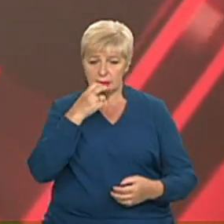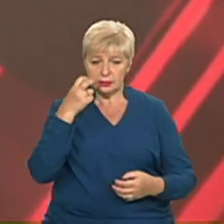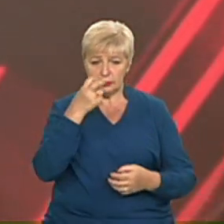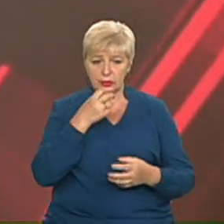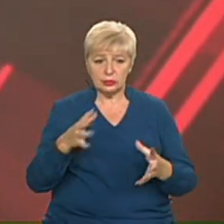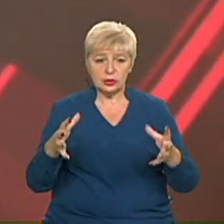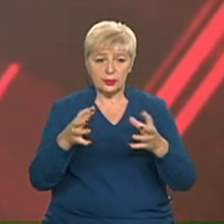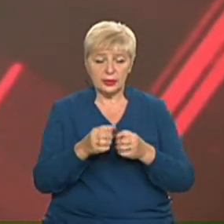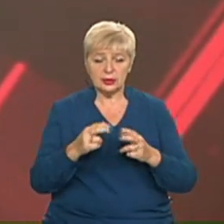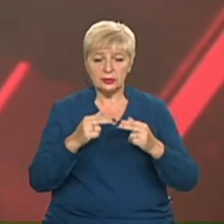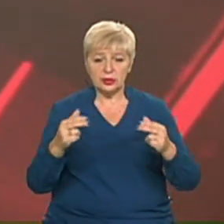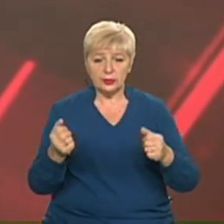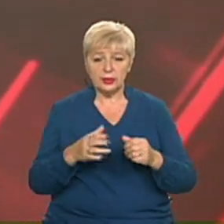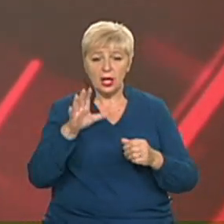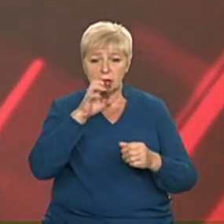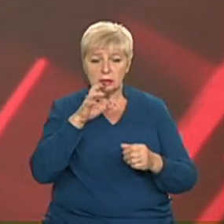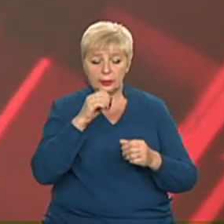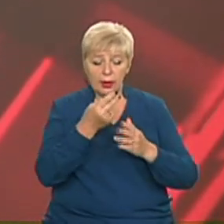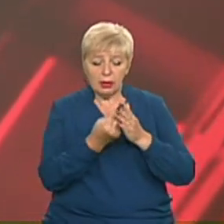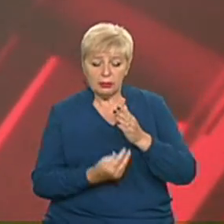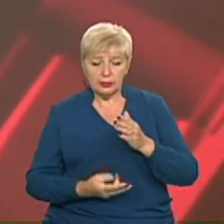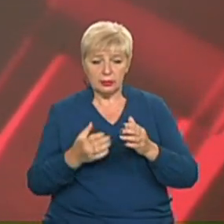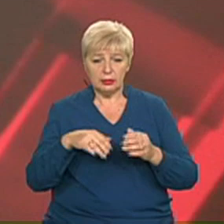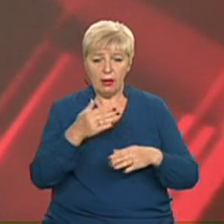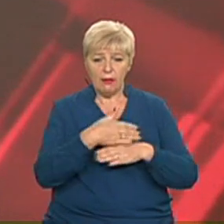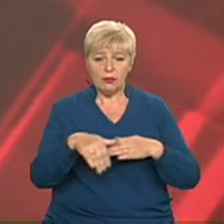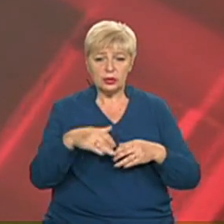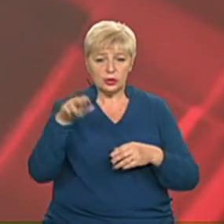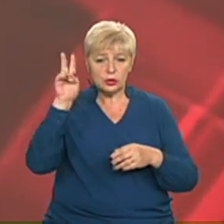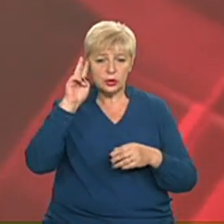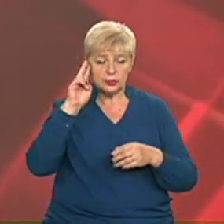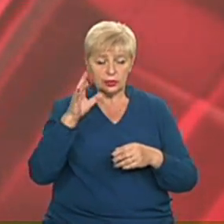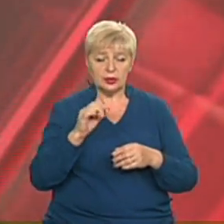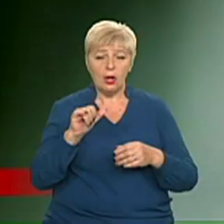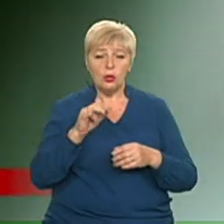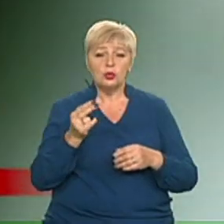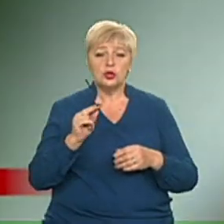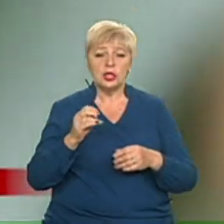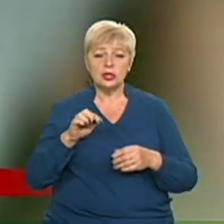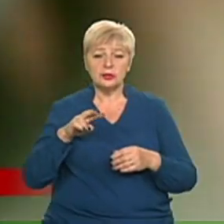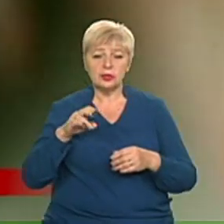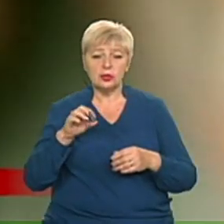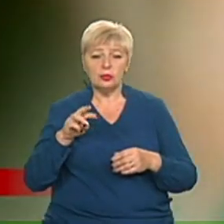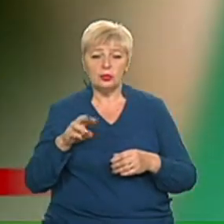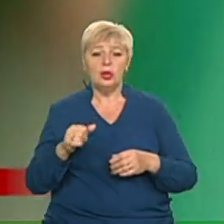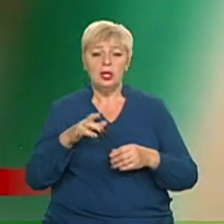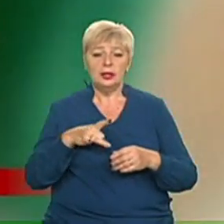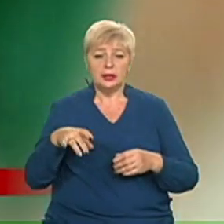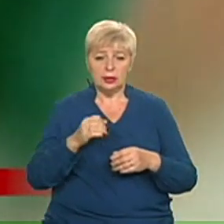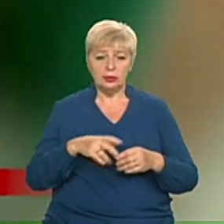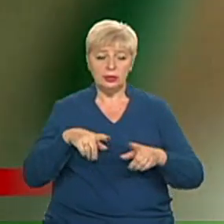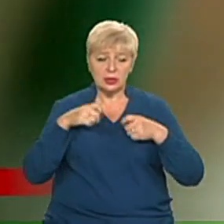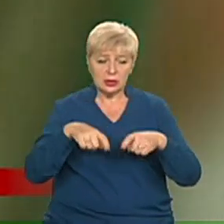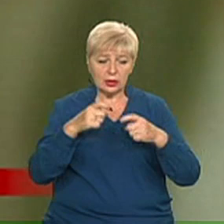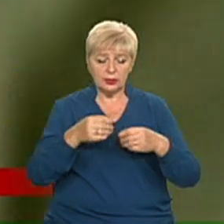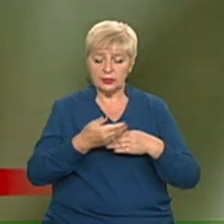Смердюча пастка. У Дніпрі собака впав до вуличної вбиральні. Сталося на вулиці Татарській у Чечерівському районі. Пес забіг у відчинені